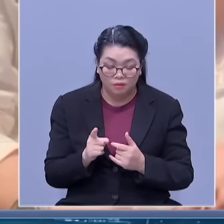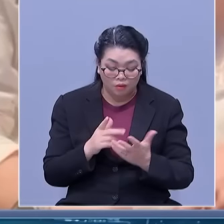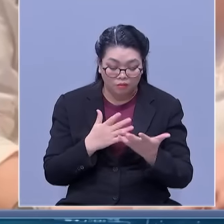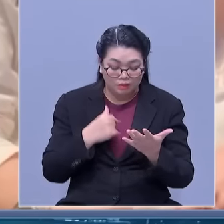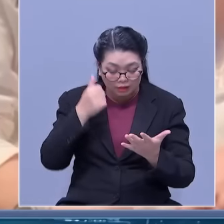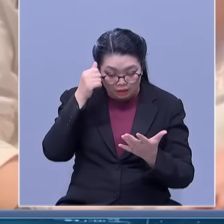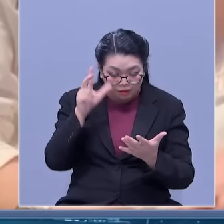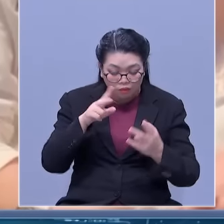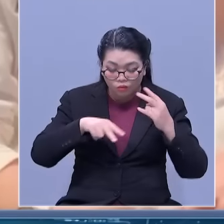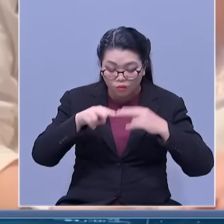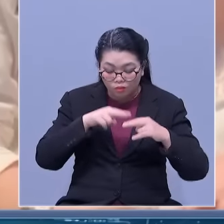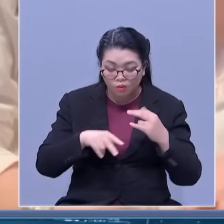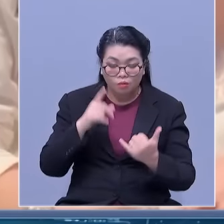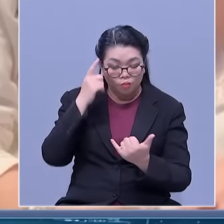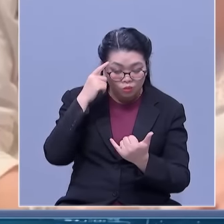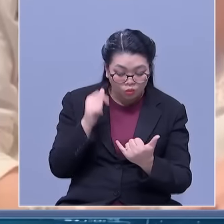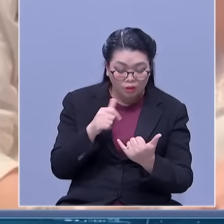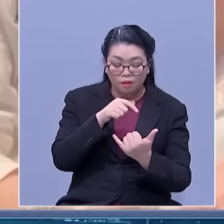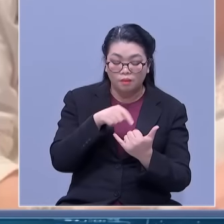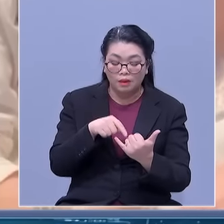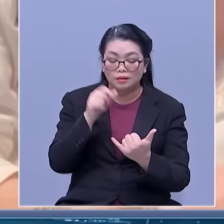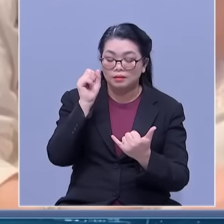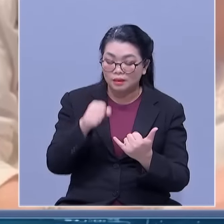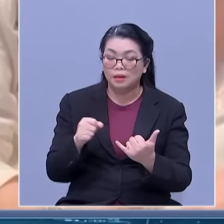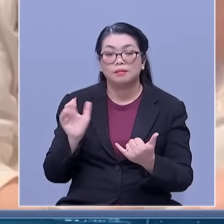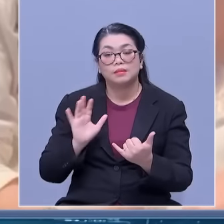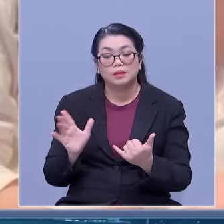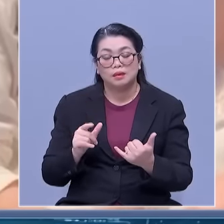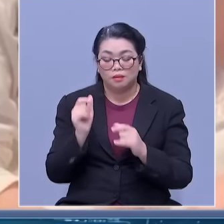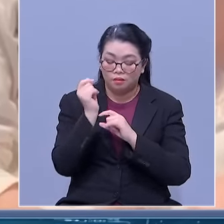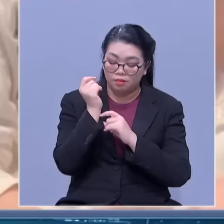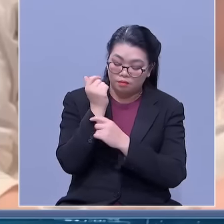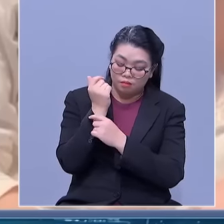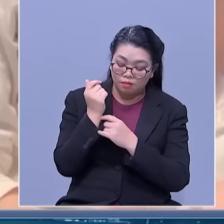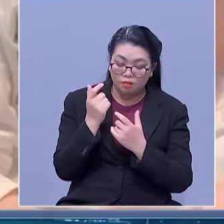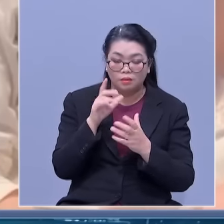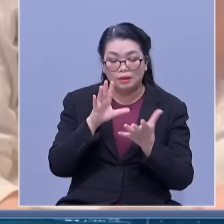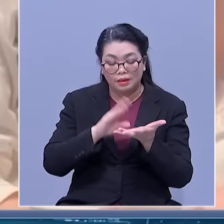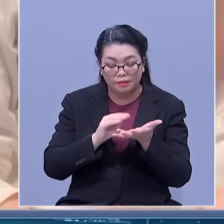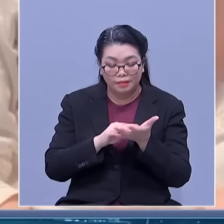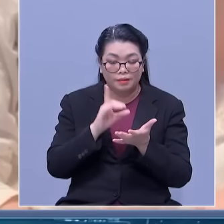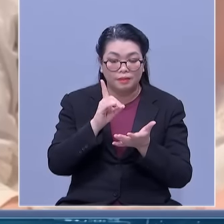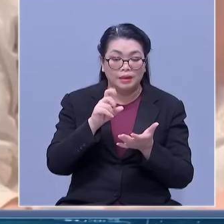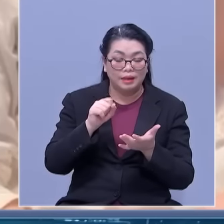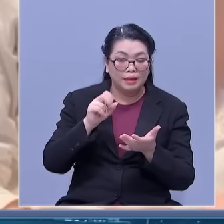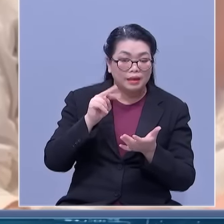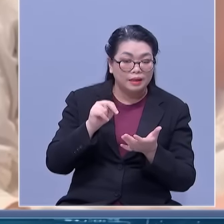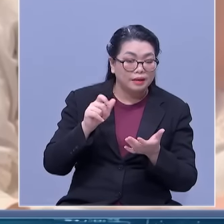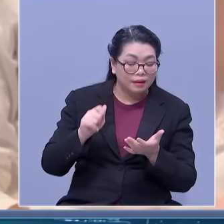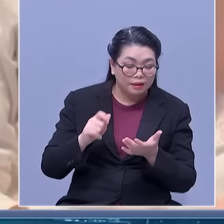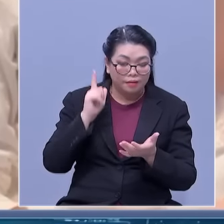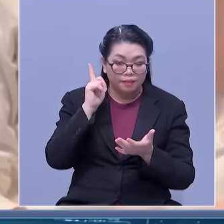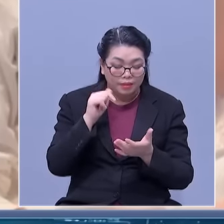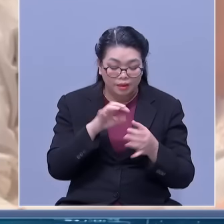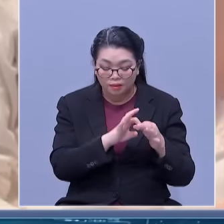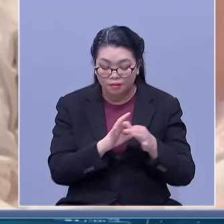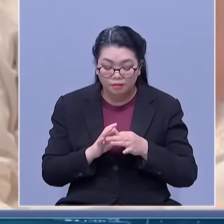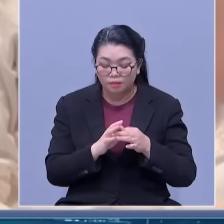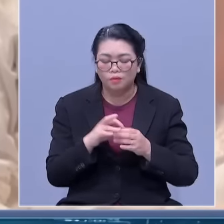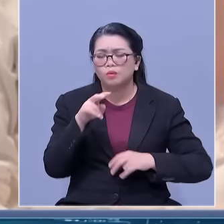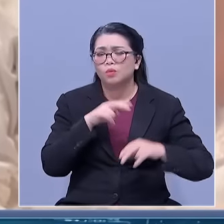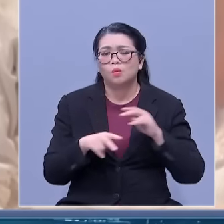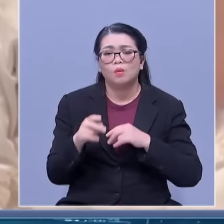ดเลยจะสามารถระบุอัตลักษณ์บุคคลสอดคล้องกับที่ก่อนหน้านี้มีการเก็บ DNA คุณแม่ของคุณนุ่นไปตรวจนะคะส่วนที่ชี้